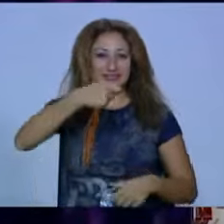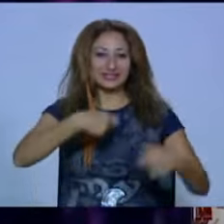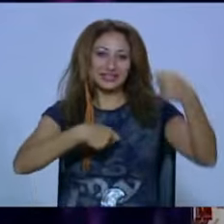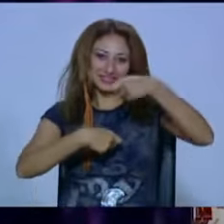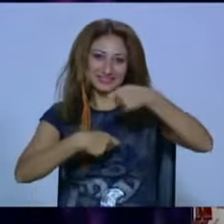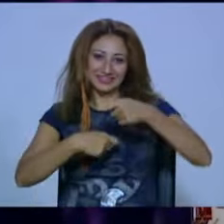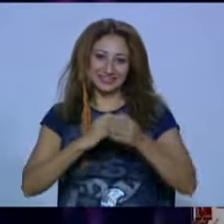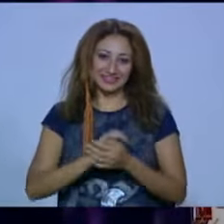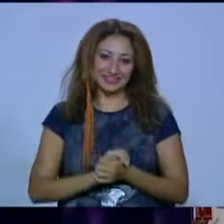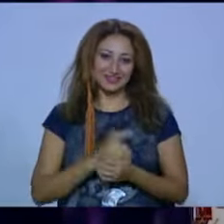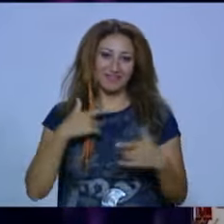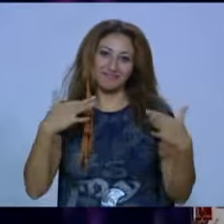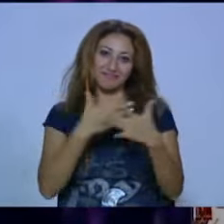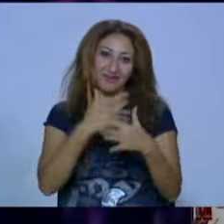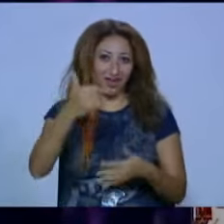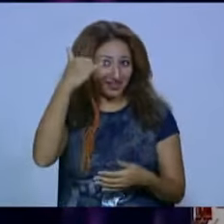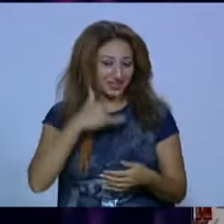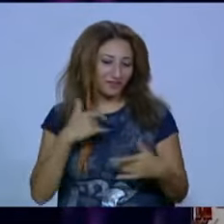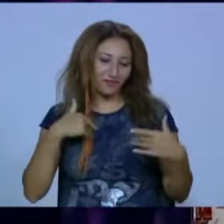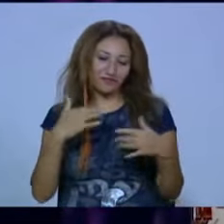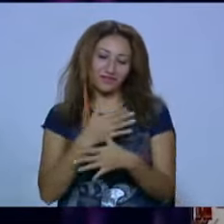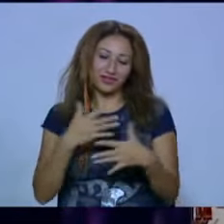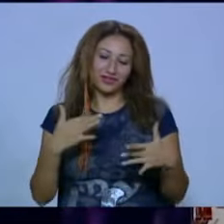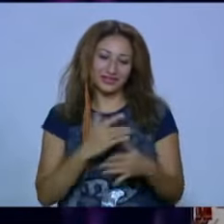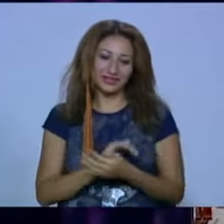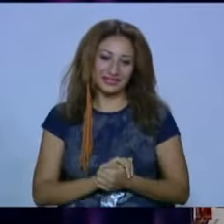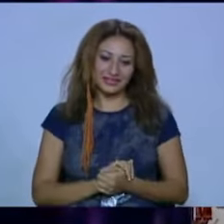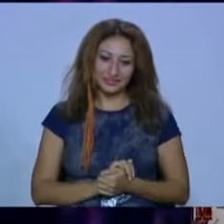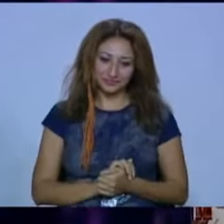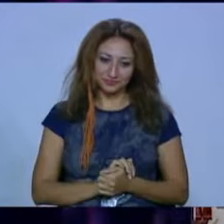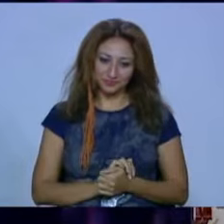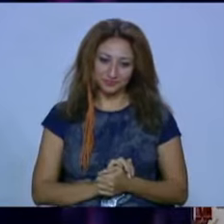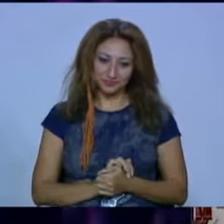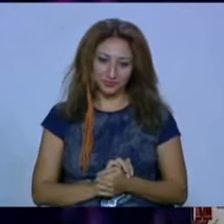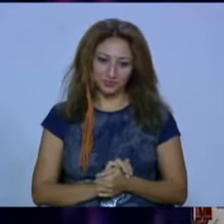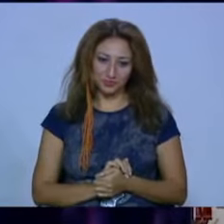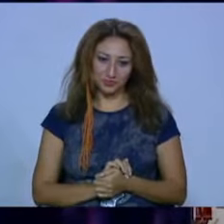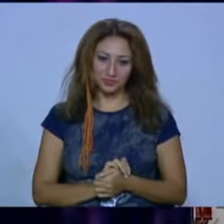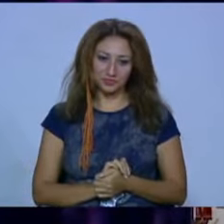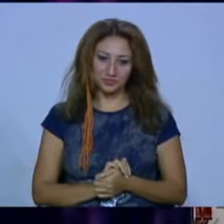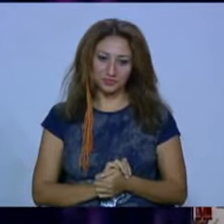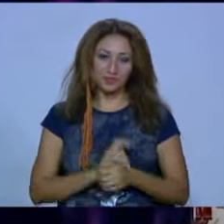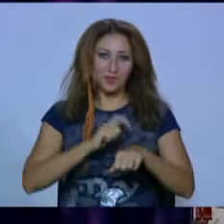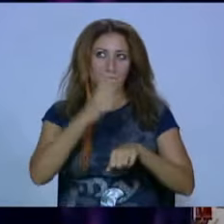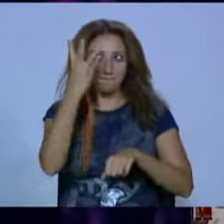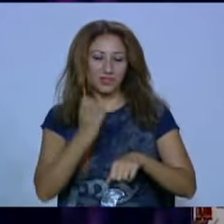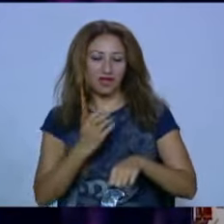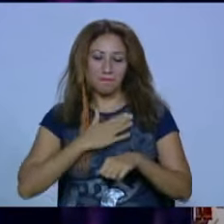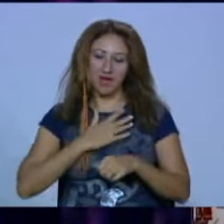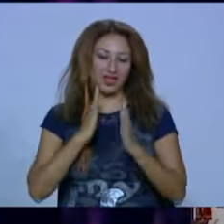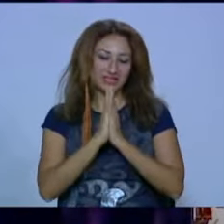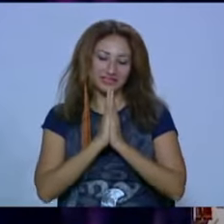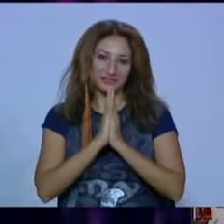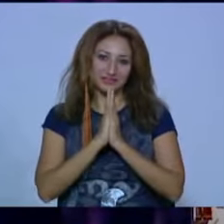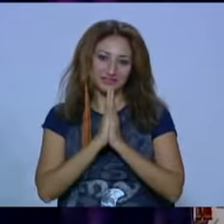كنت بتاع نفسي والله لحضرتك تكلمني دلوقتي. الله يخليك. لا ابدا ابدا، انا اسف، انا بكلمك يعني يمكن في وقت متاخر ولا حاجه، معلش انا اسف. لا